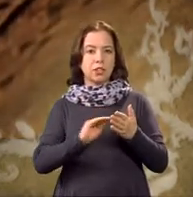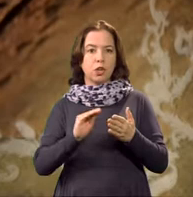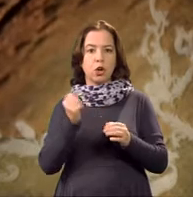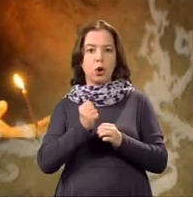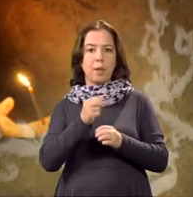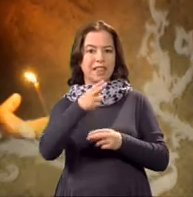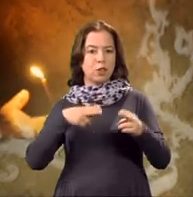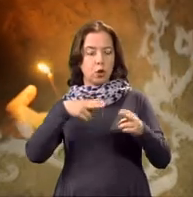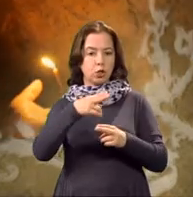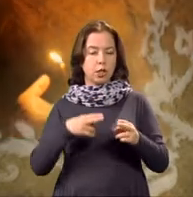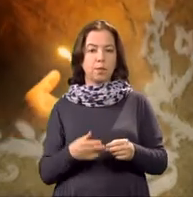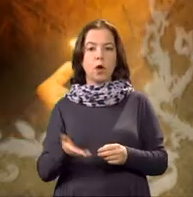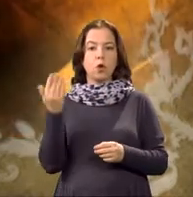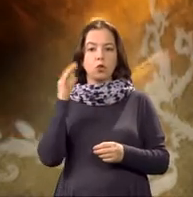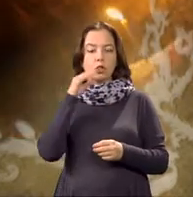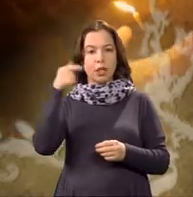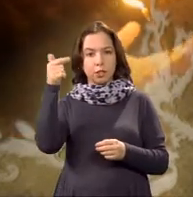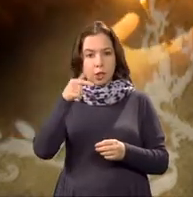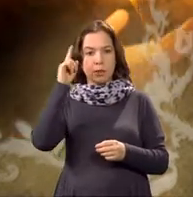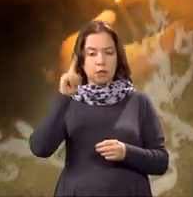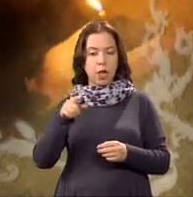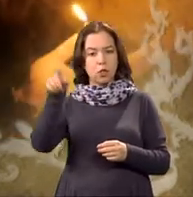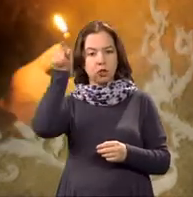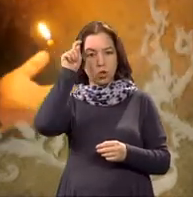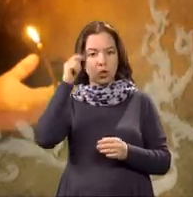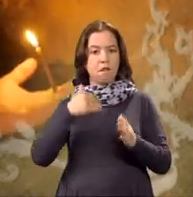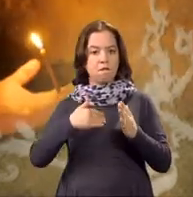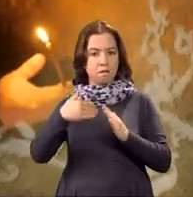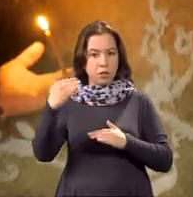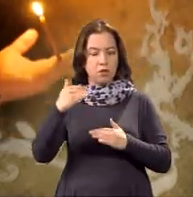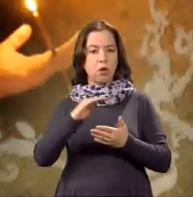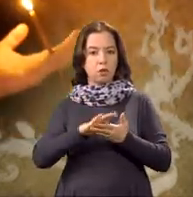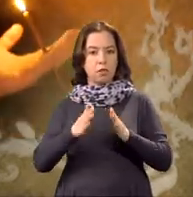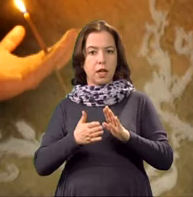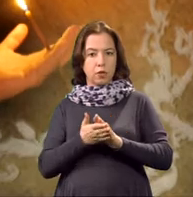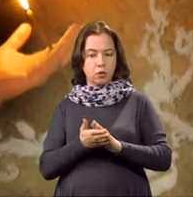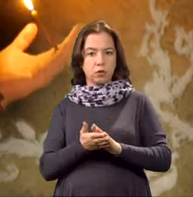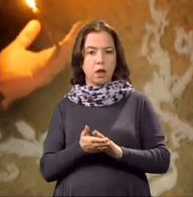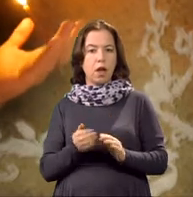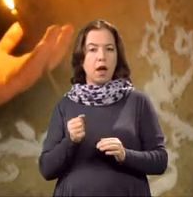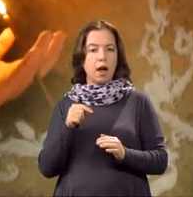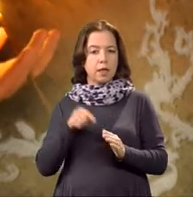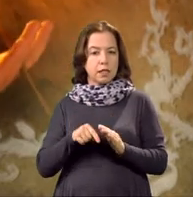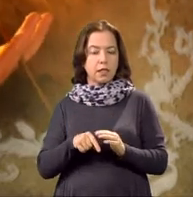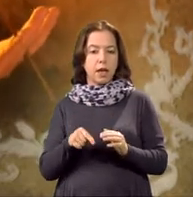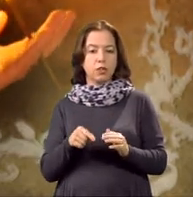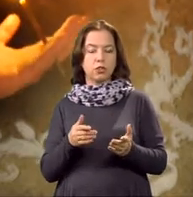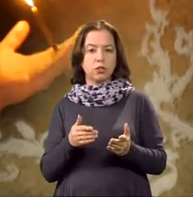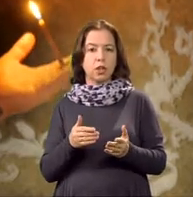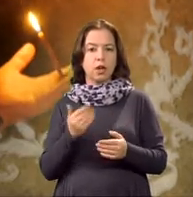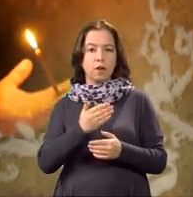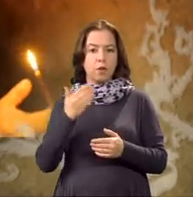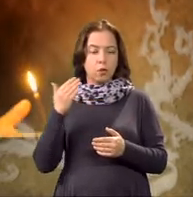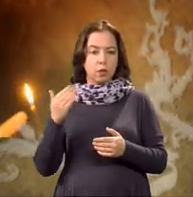ножем. На той час грамотою володіли чоловіки високого стану, а отже, носили, як це було прийнято,